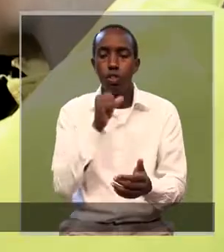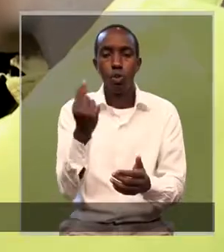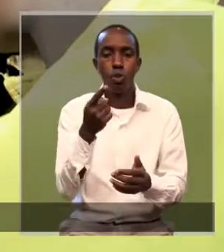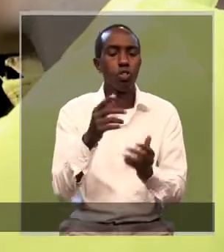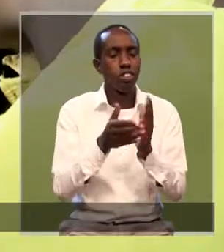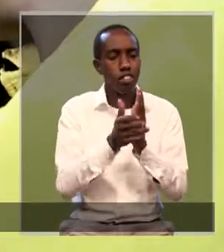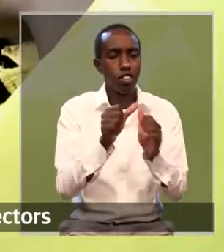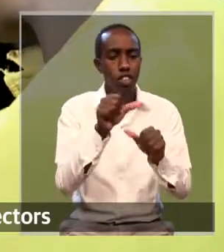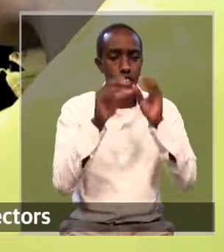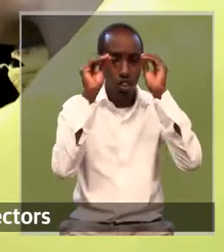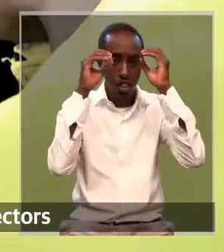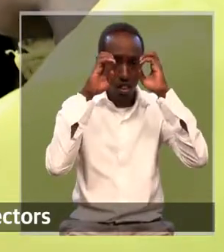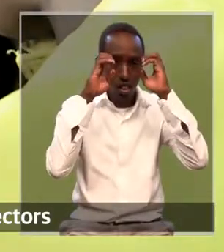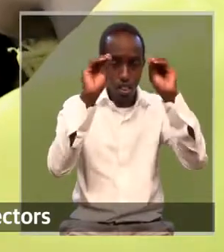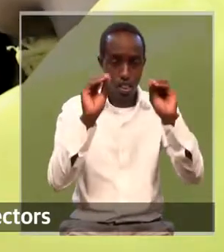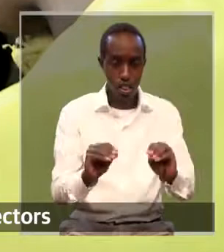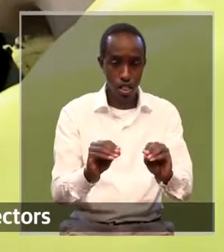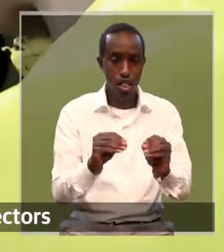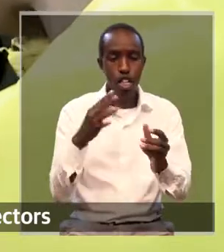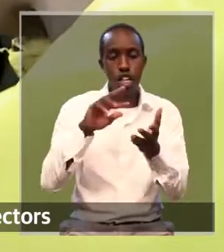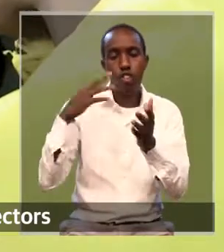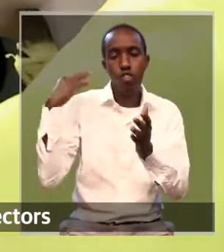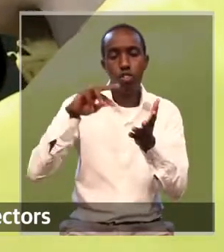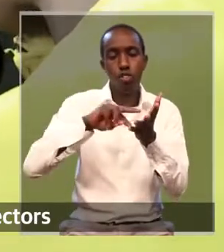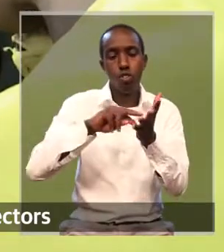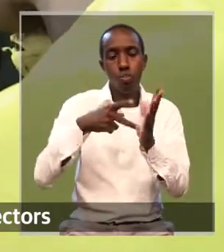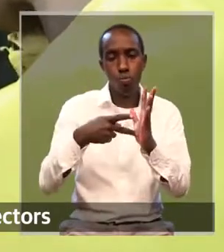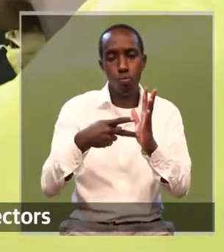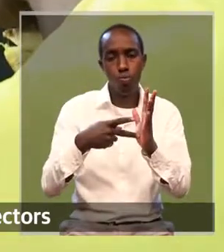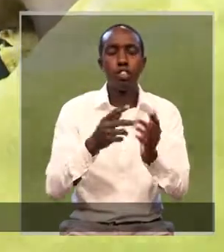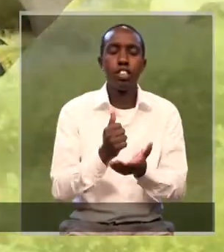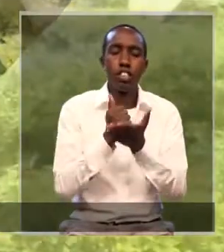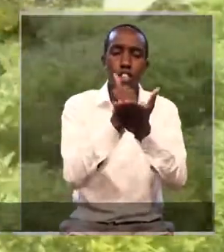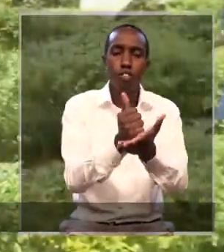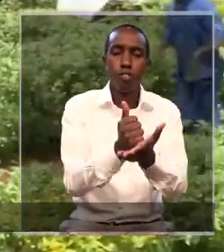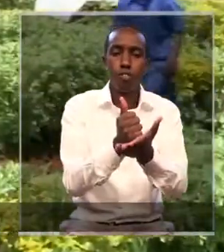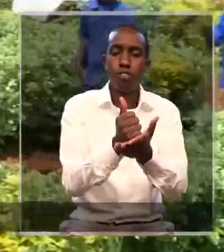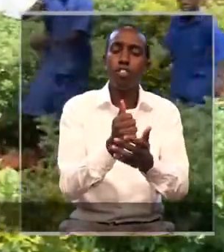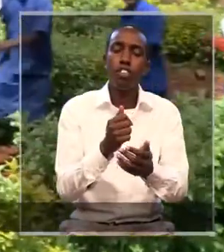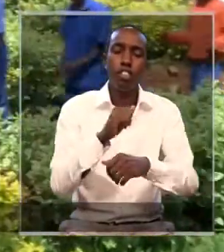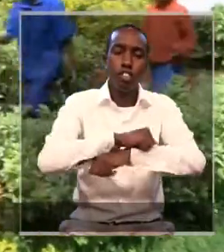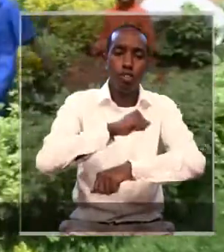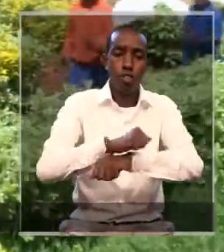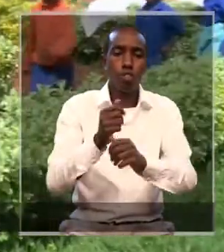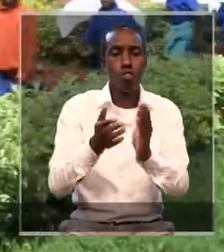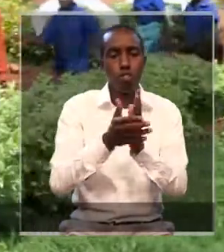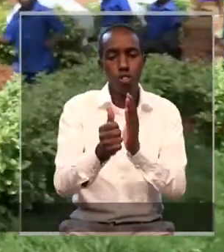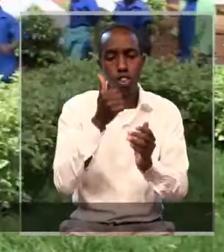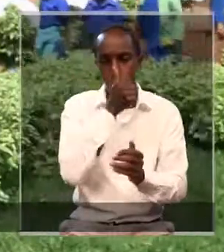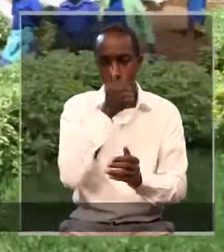kunoza imyigishirize VSO binyuze mu mushinga Inspired yanafashije abayobozi b'ibigo by'amashuri kunoza neza